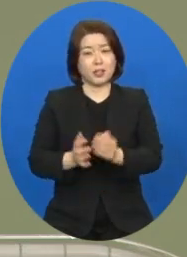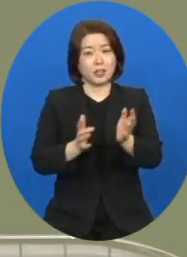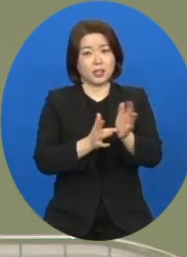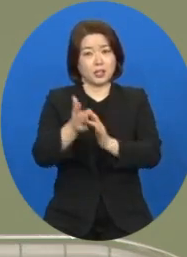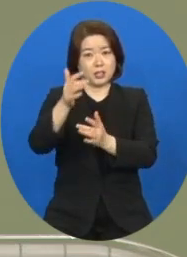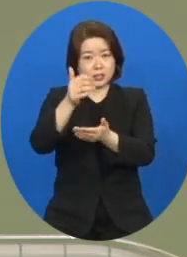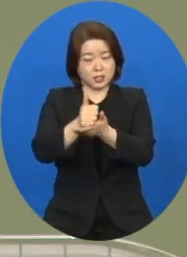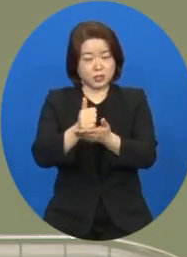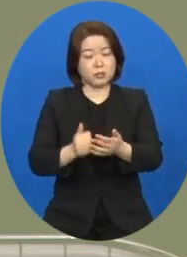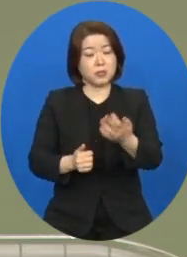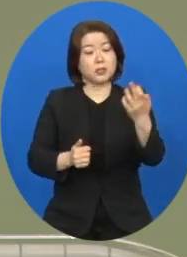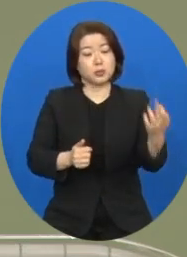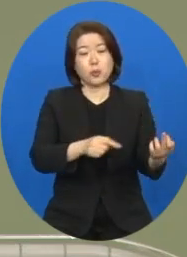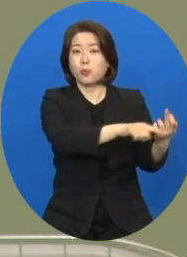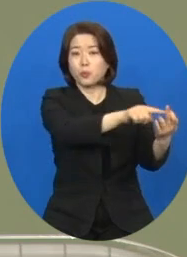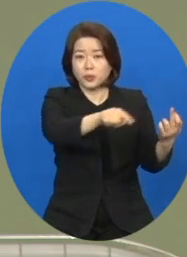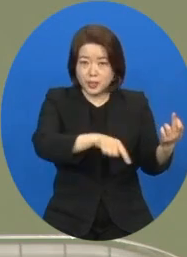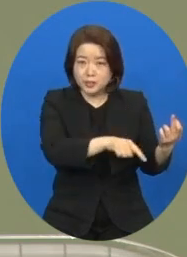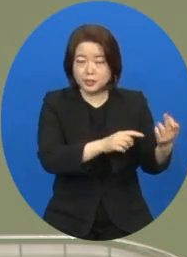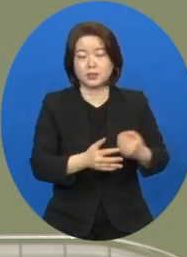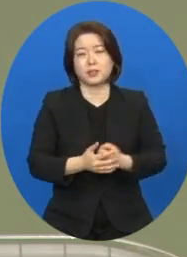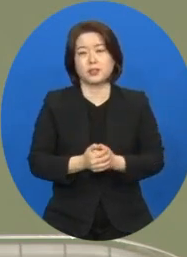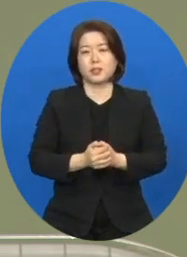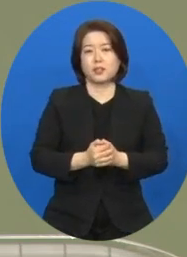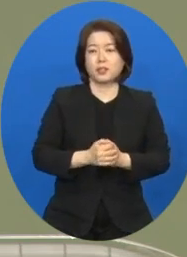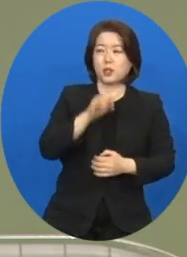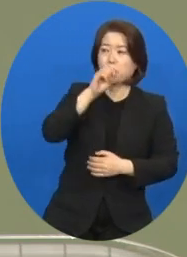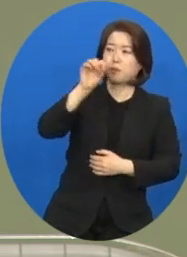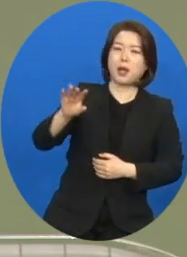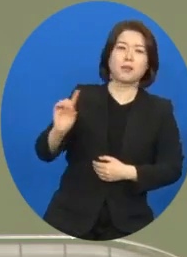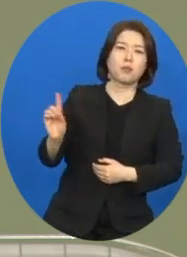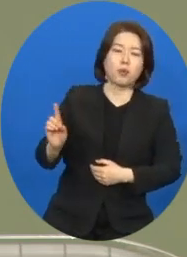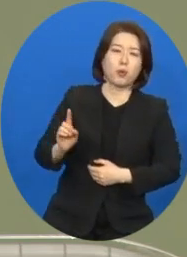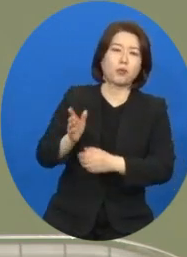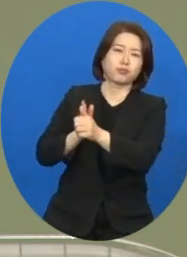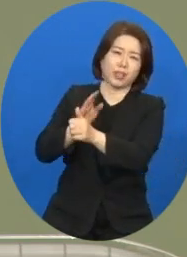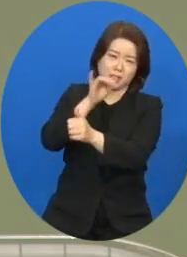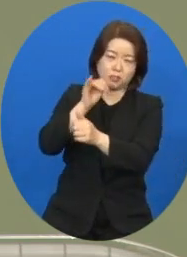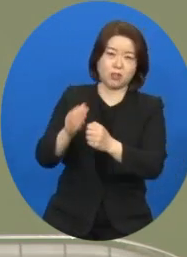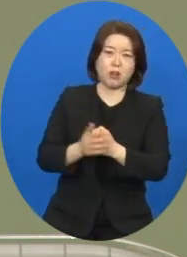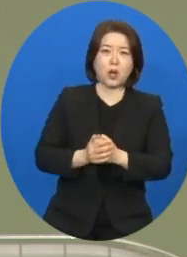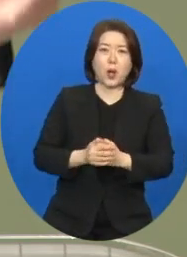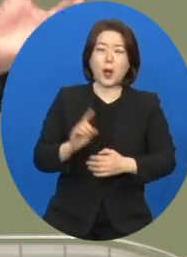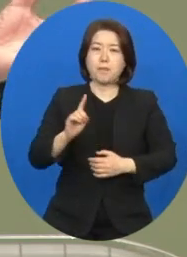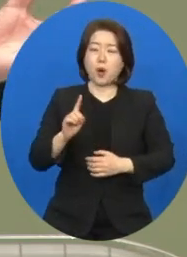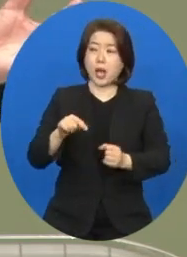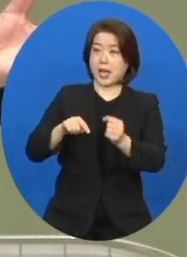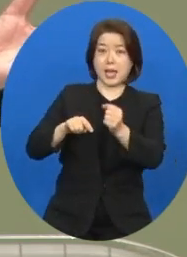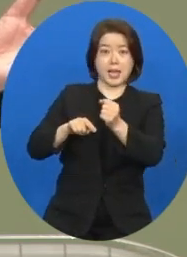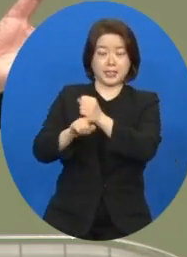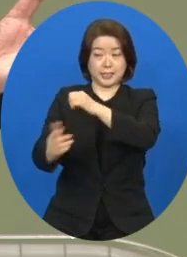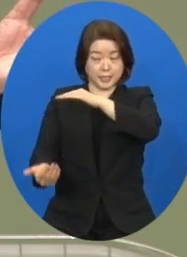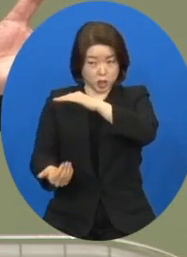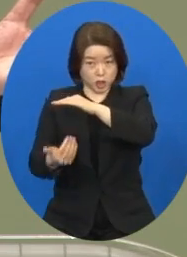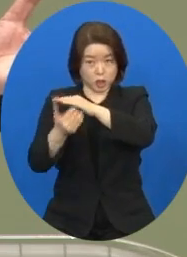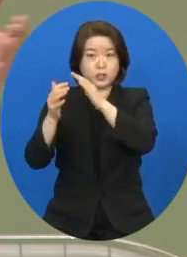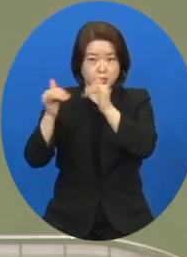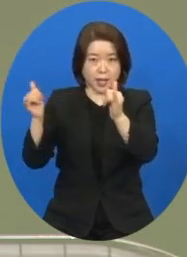예수님께 그 동생들이 그런 말을 했어요. 뭔가 이렇게 뜻을 이루려는